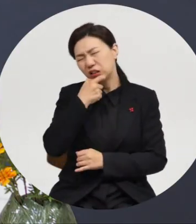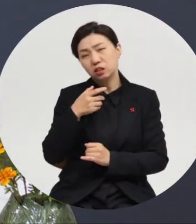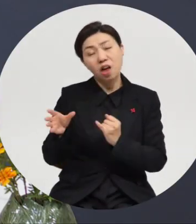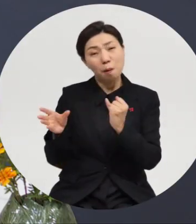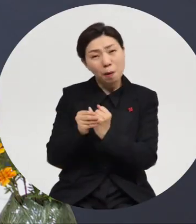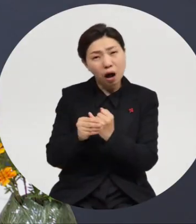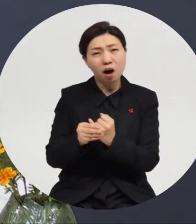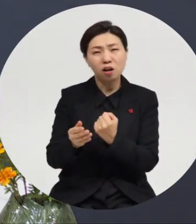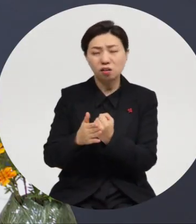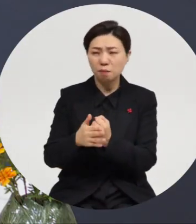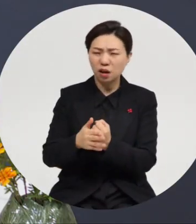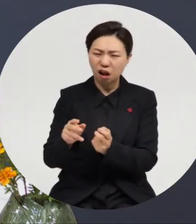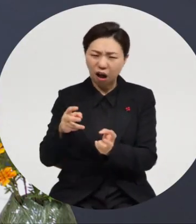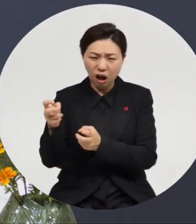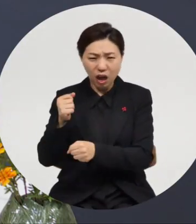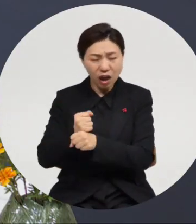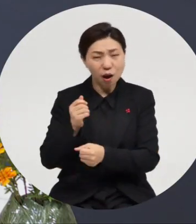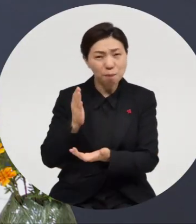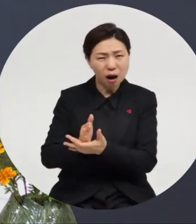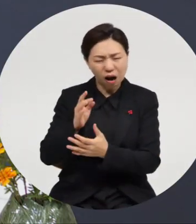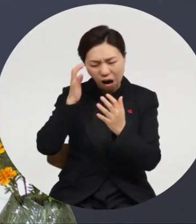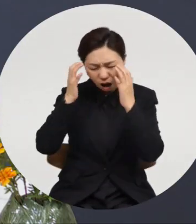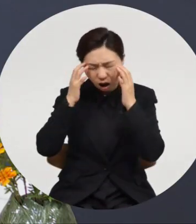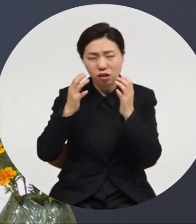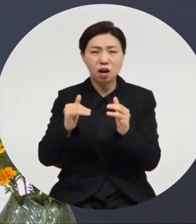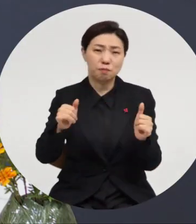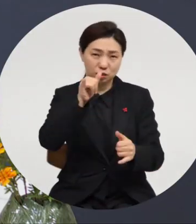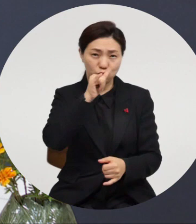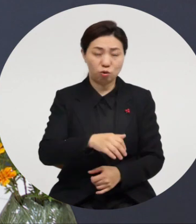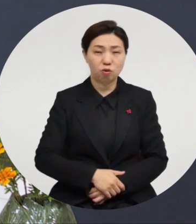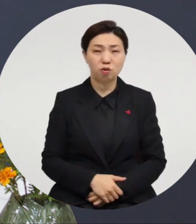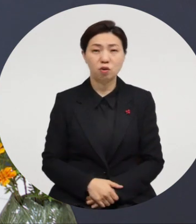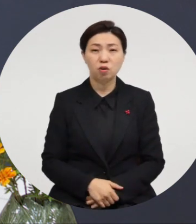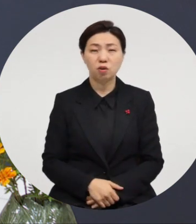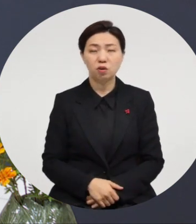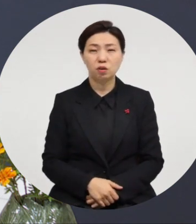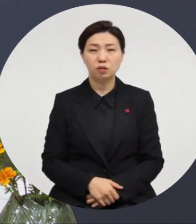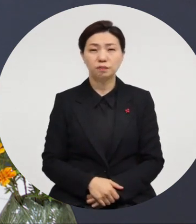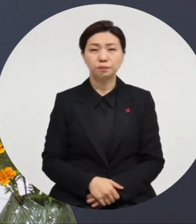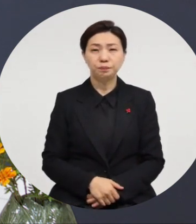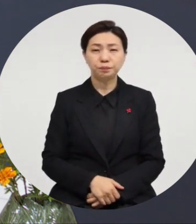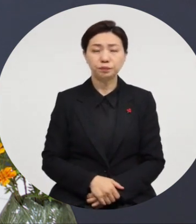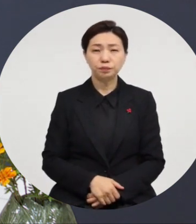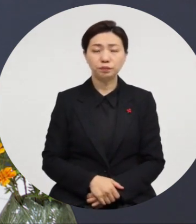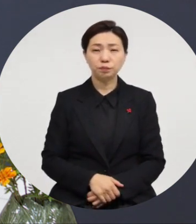문제가 생겨가 낙태를 해야 되느냐 어떻게 해야 되느냐 이렇게 묻는 사람이 있다 이거예요.